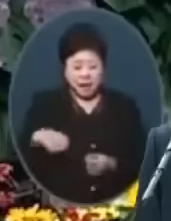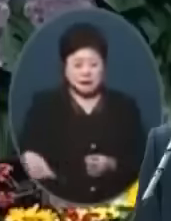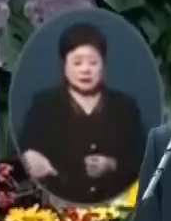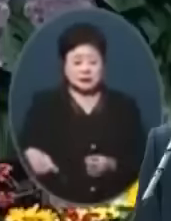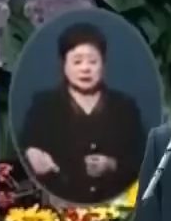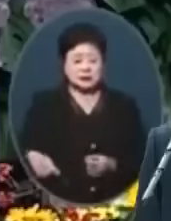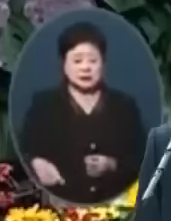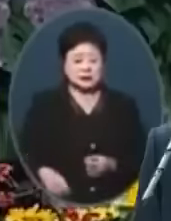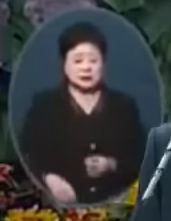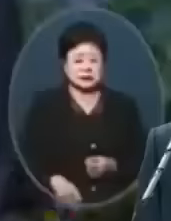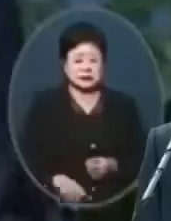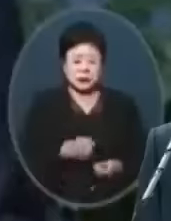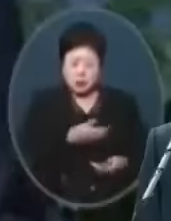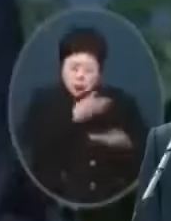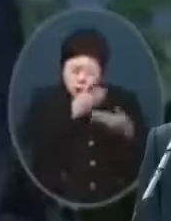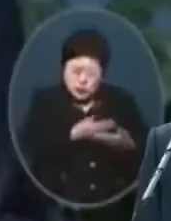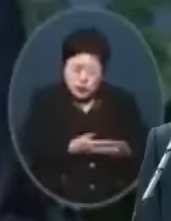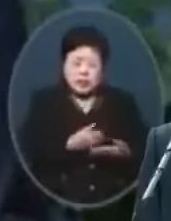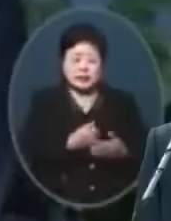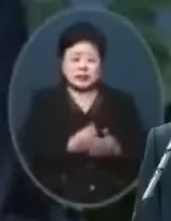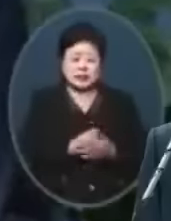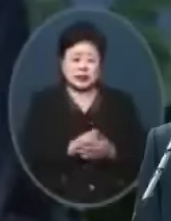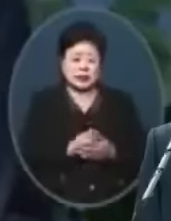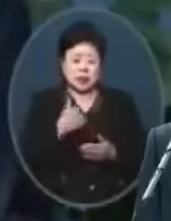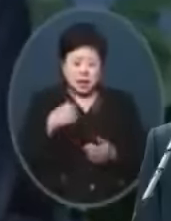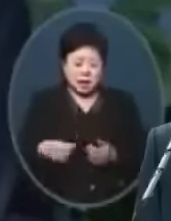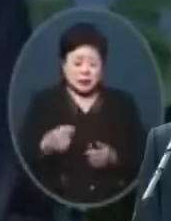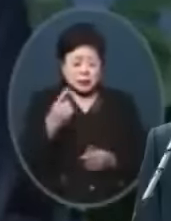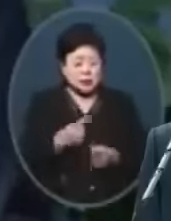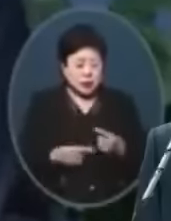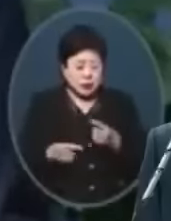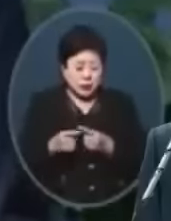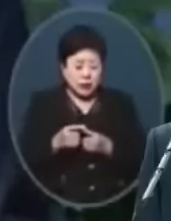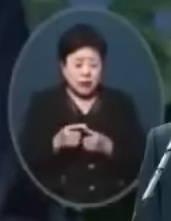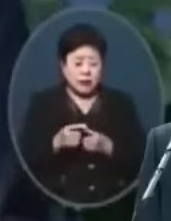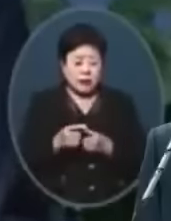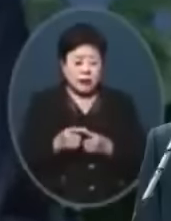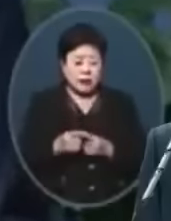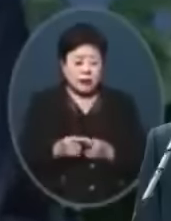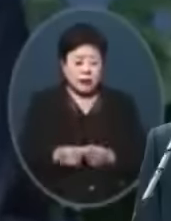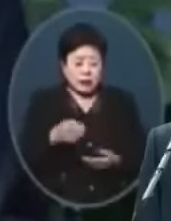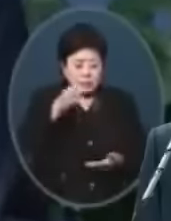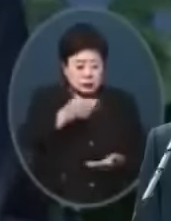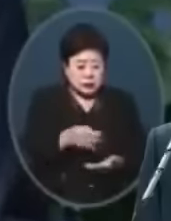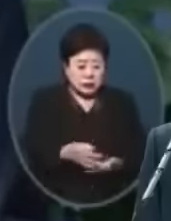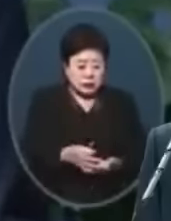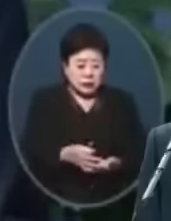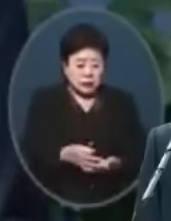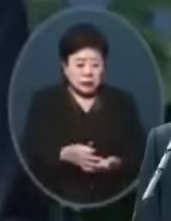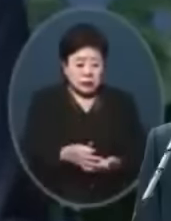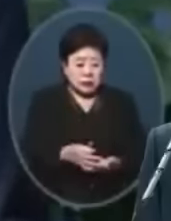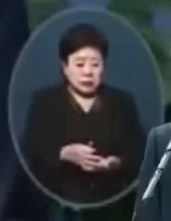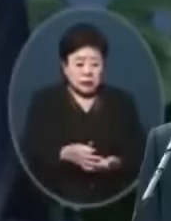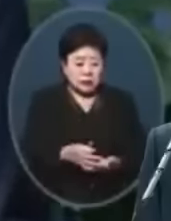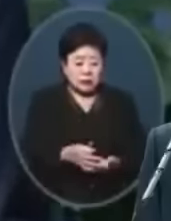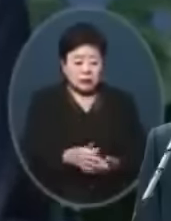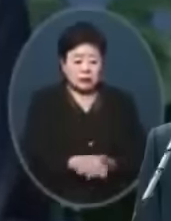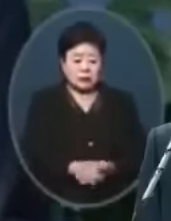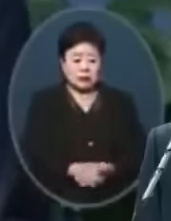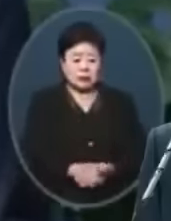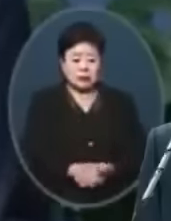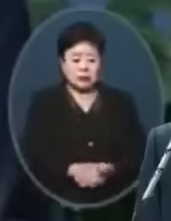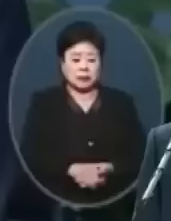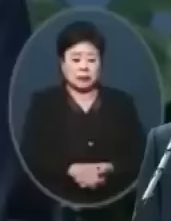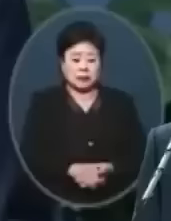아들이 너무나 고귀하기 때문에 아들보다 값싼 것은